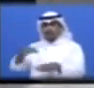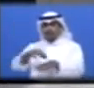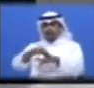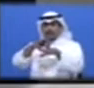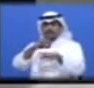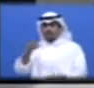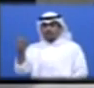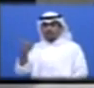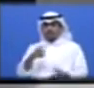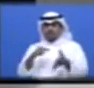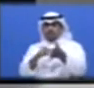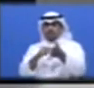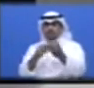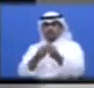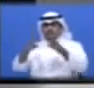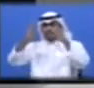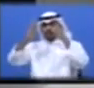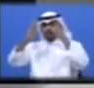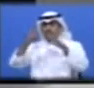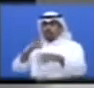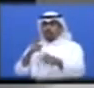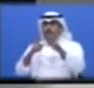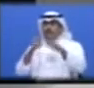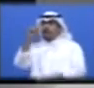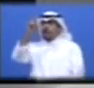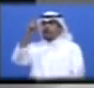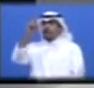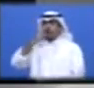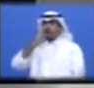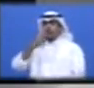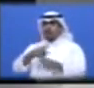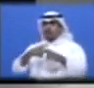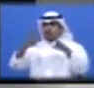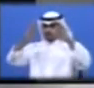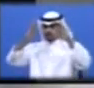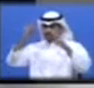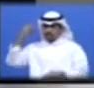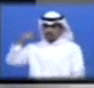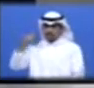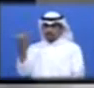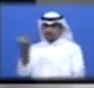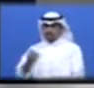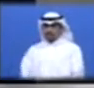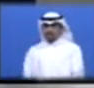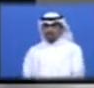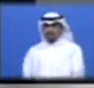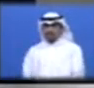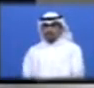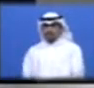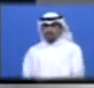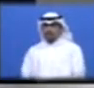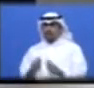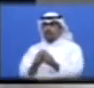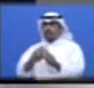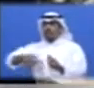وكمان انطلقت الخبز، فمشكورين الهلال الاحمر والشعب الكويتي على المساعدات اللي عم بتكون عم توصل لمحلها وبالوقت